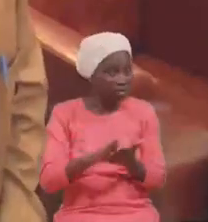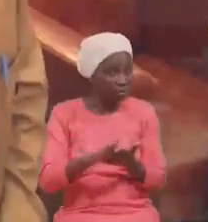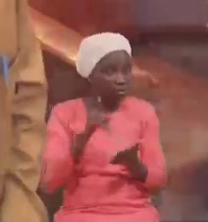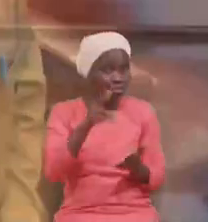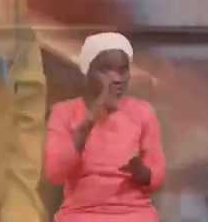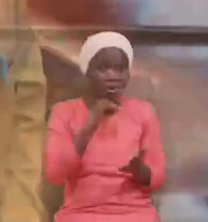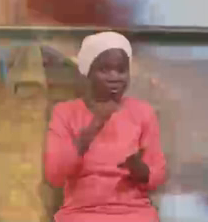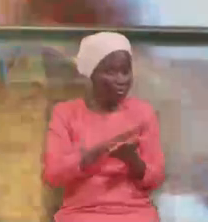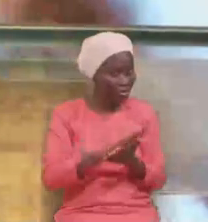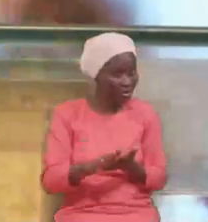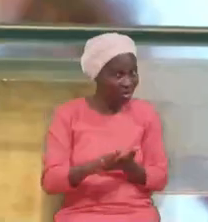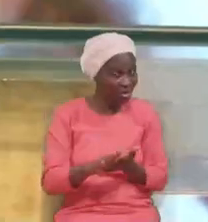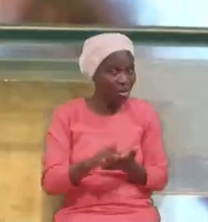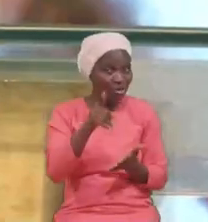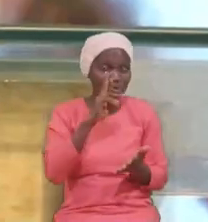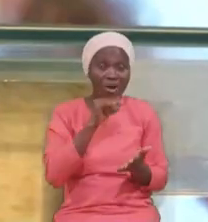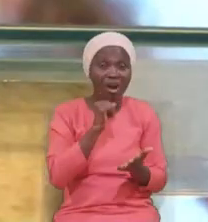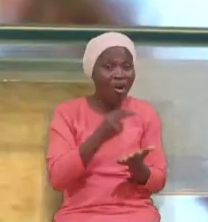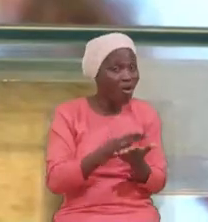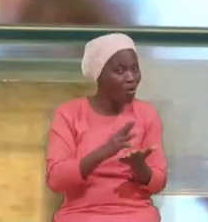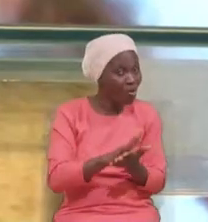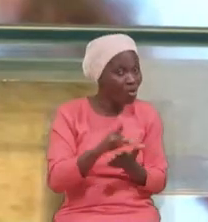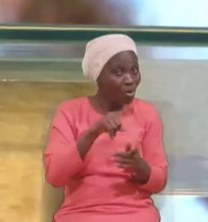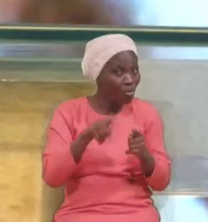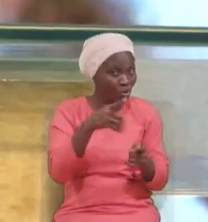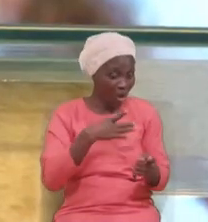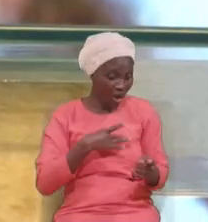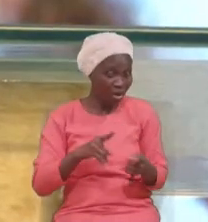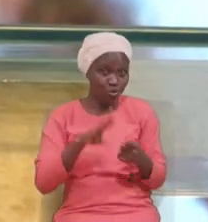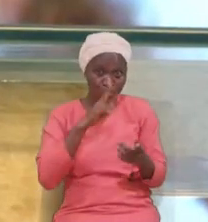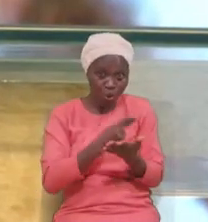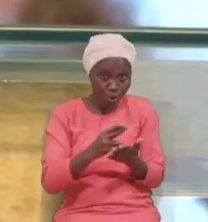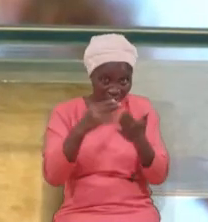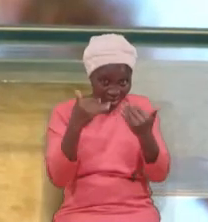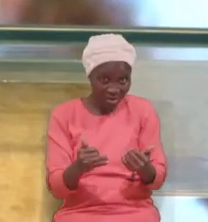injuste, impur. Il voudrait être pur. Il était sale.